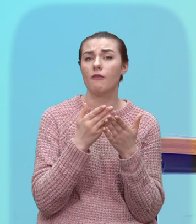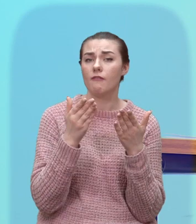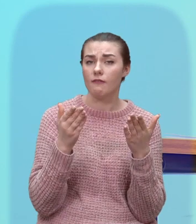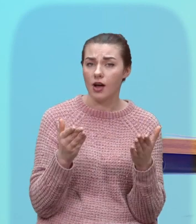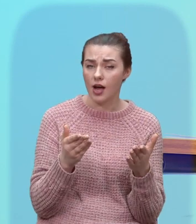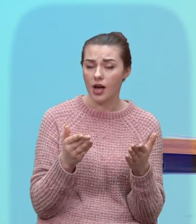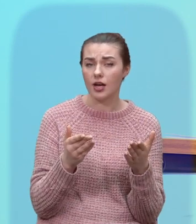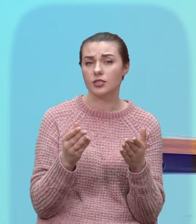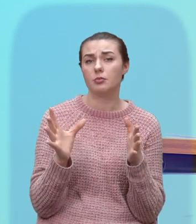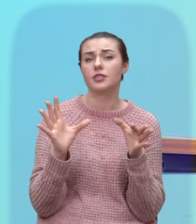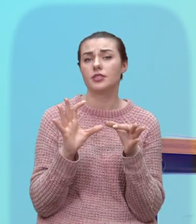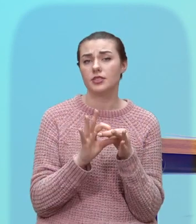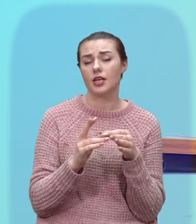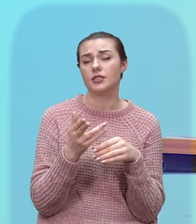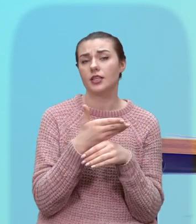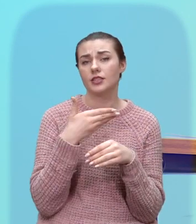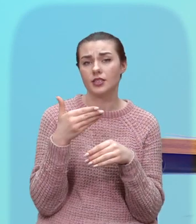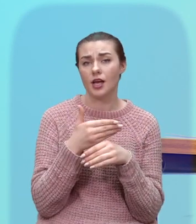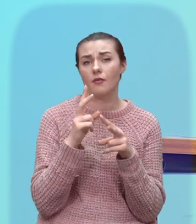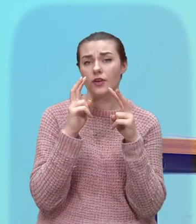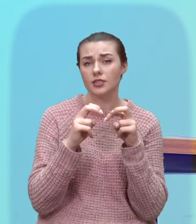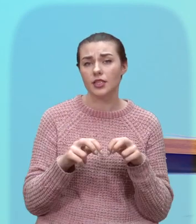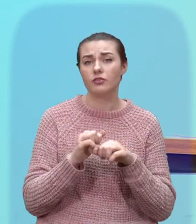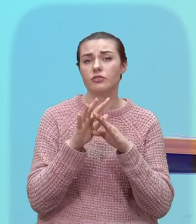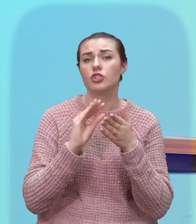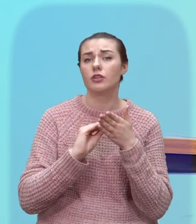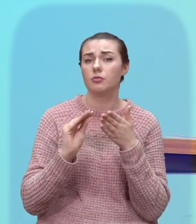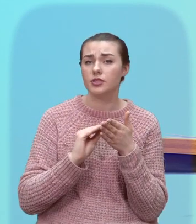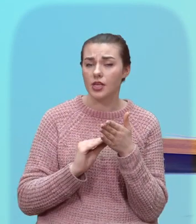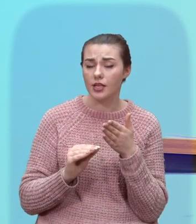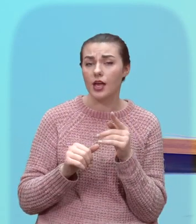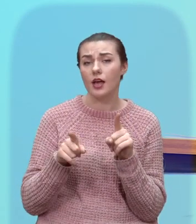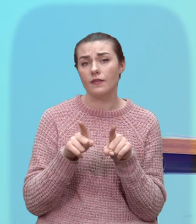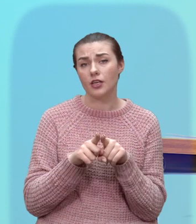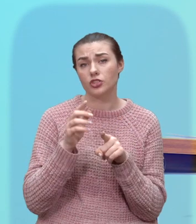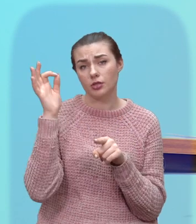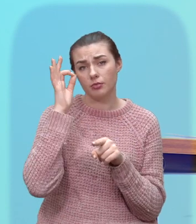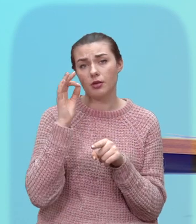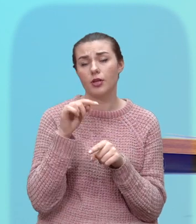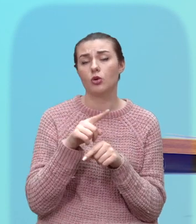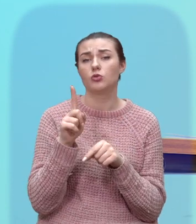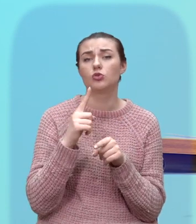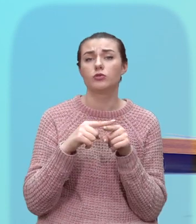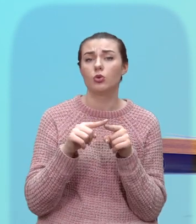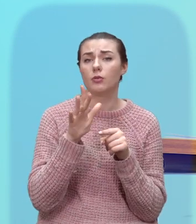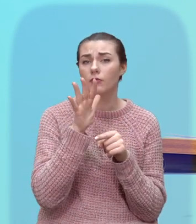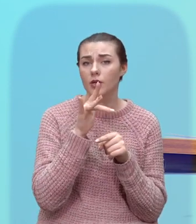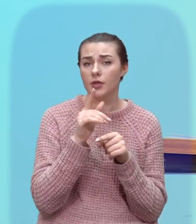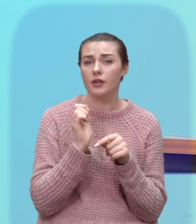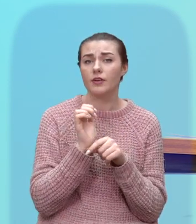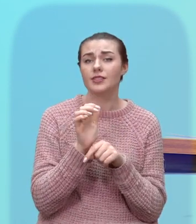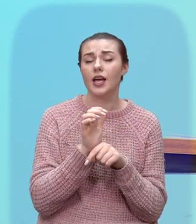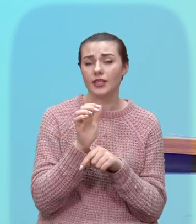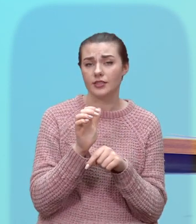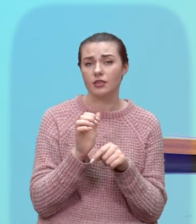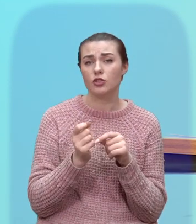приглашаем вас присоединяться к нам в исследовании священного писания а также напоминаем о том что в скором времени